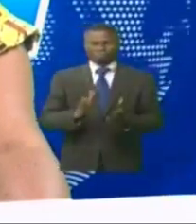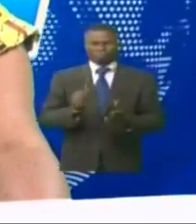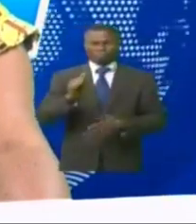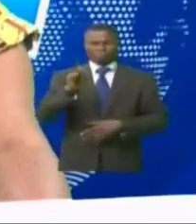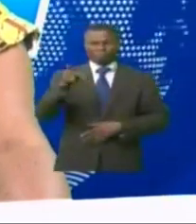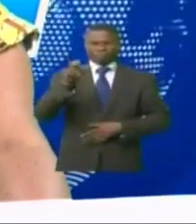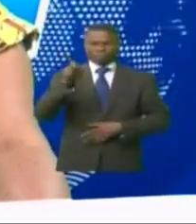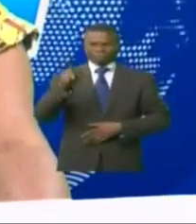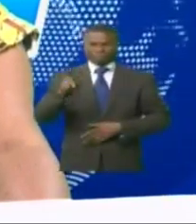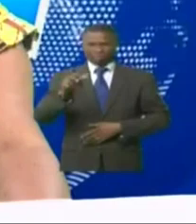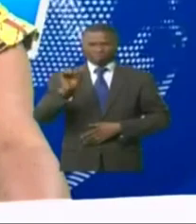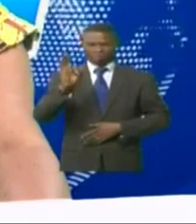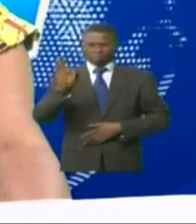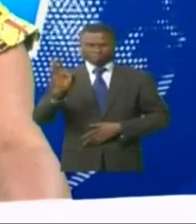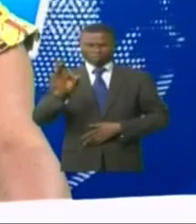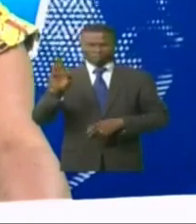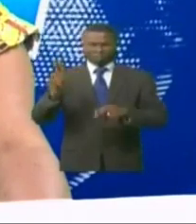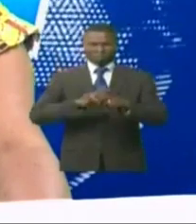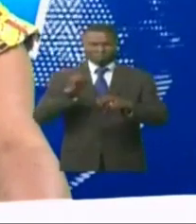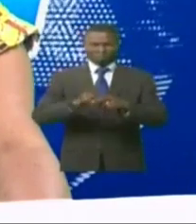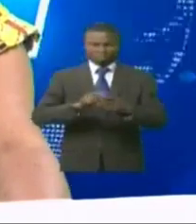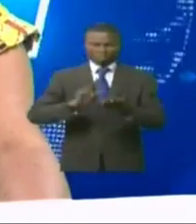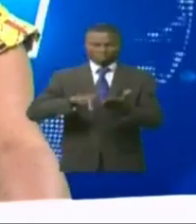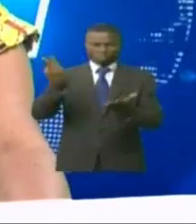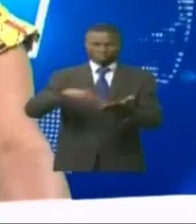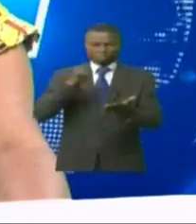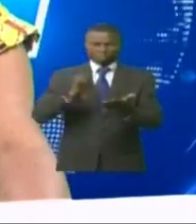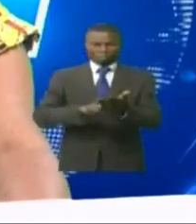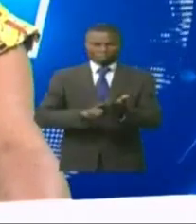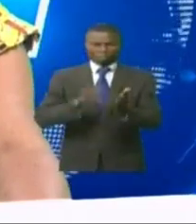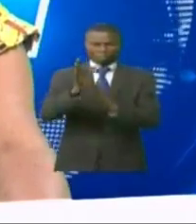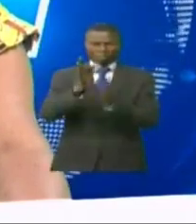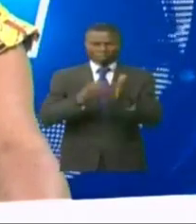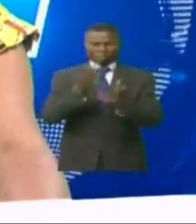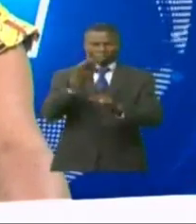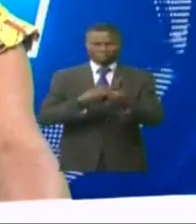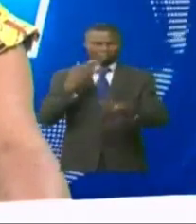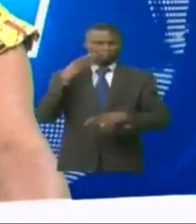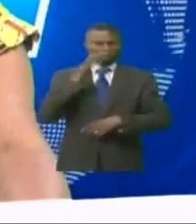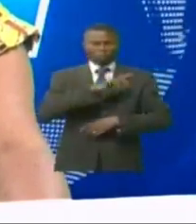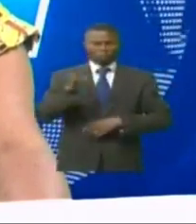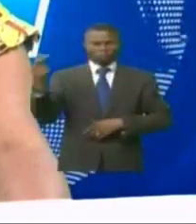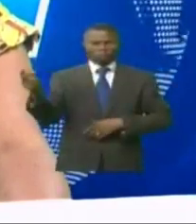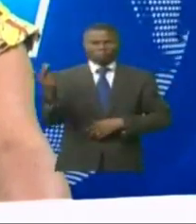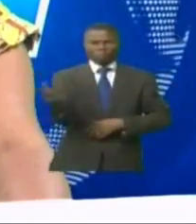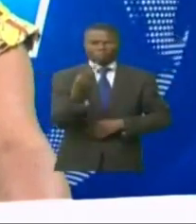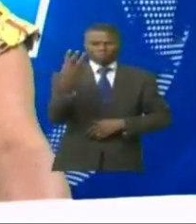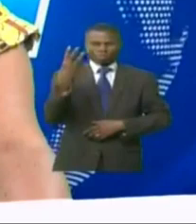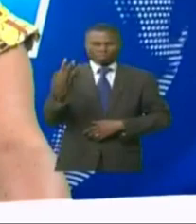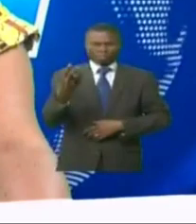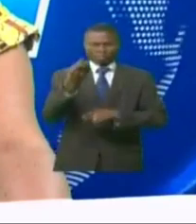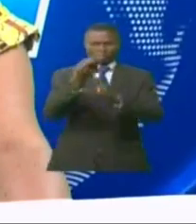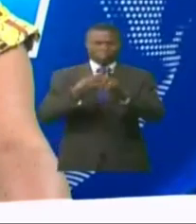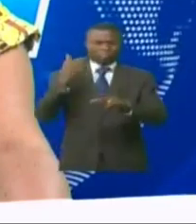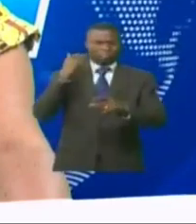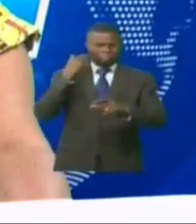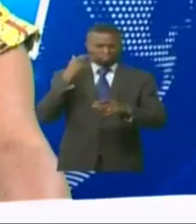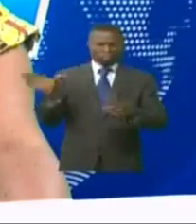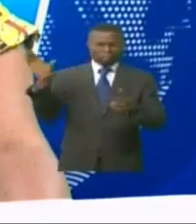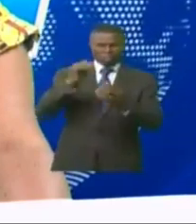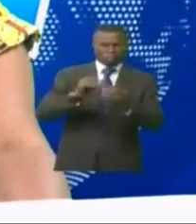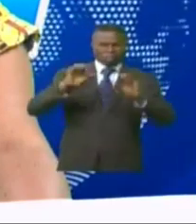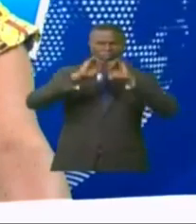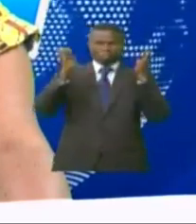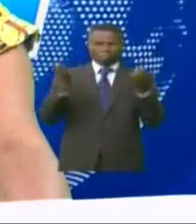ARSP-FEC prise en exécution du protocole d'accord signé le 18 mars 2023 enjoint aux